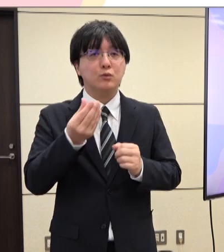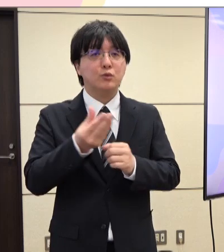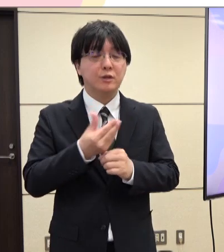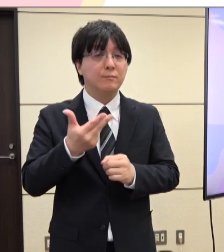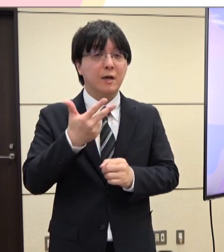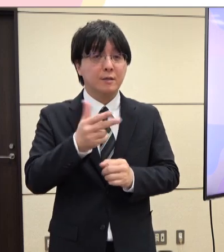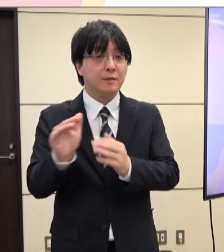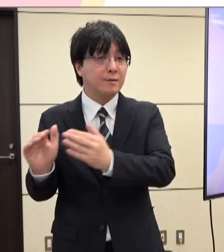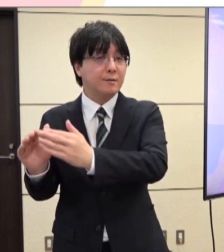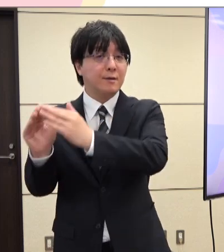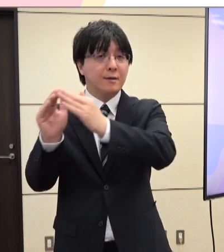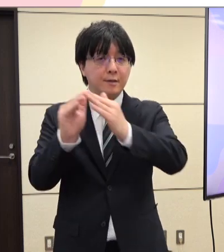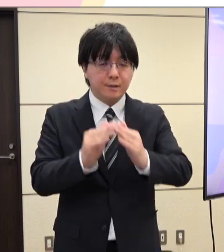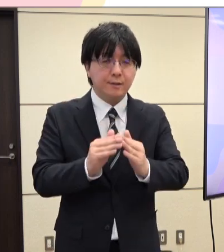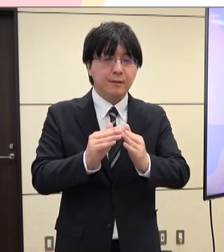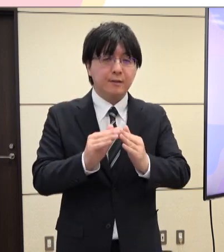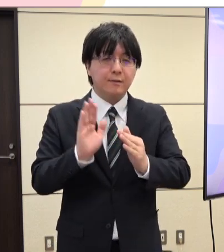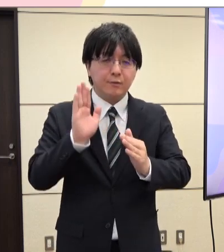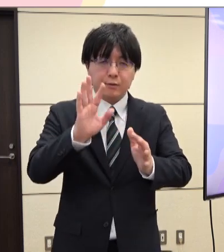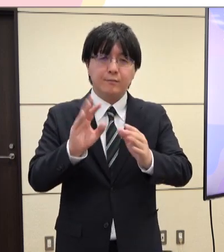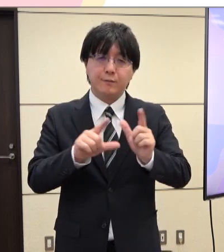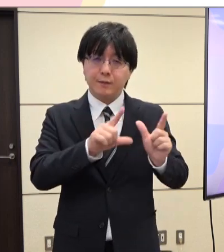住してずっとやっていけるという、